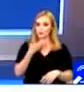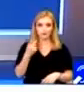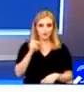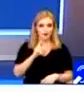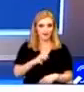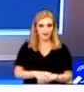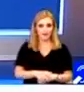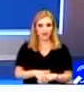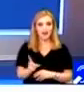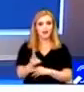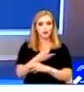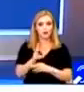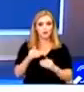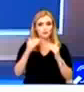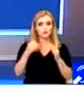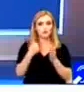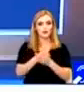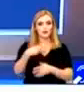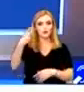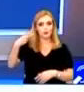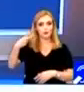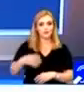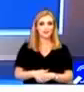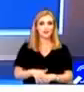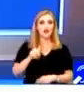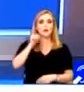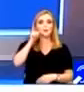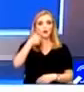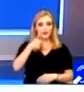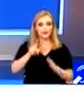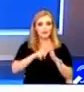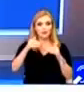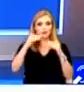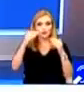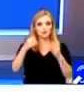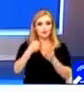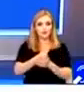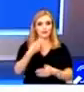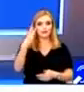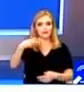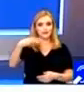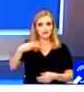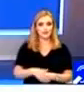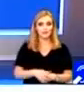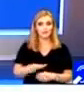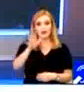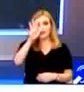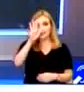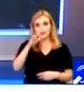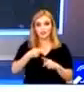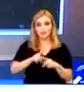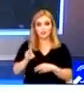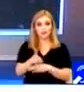La noapte, minimele vor urca până la 20 de grade Celsius. Mâine, maximele vor ajunge până la 30 de grade. La Chișinău,